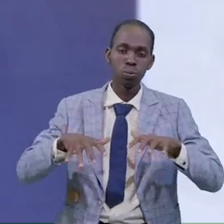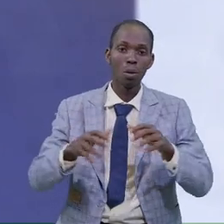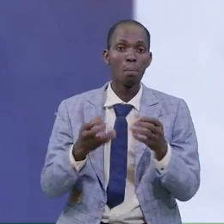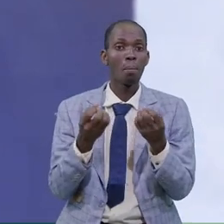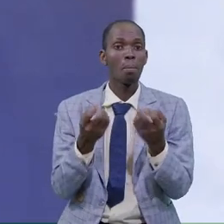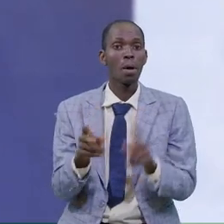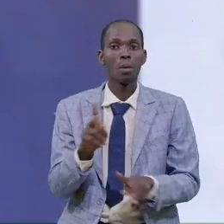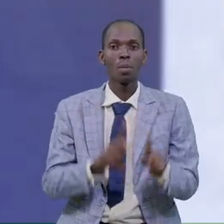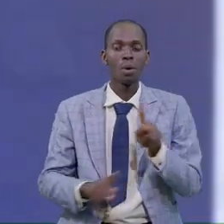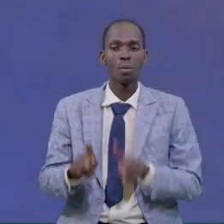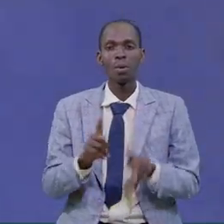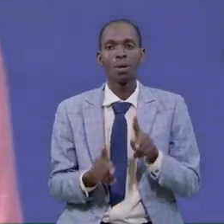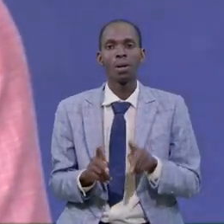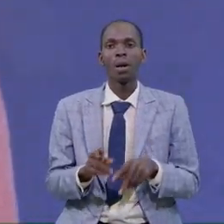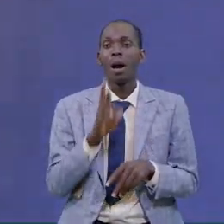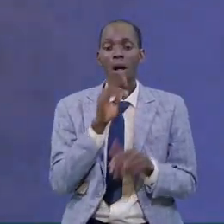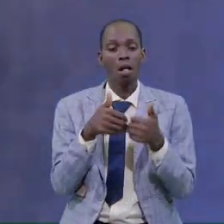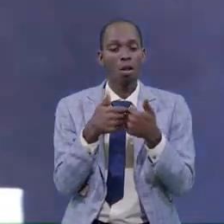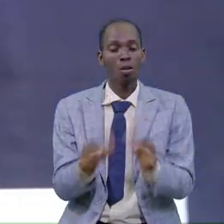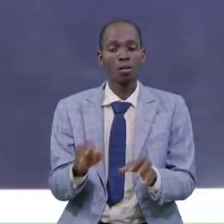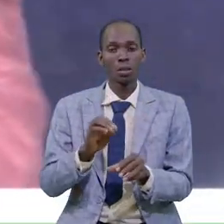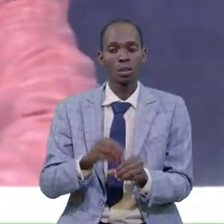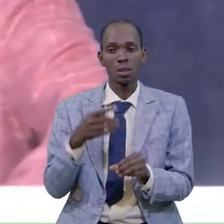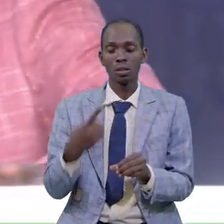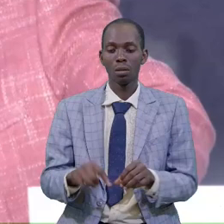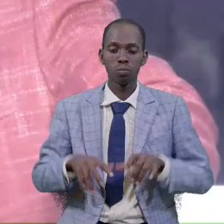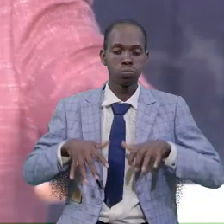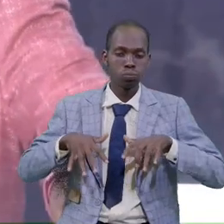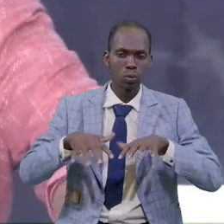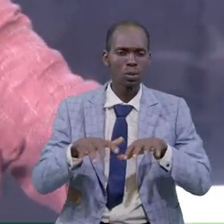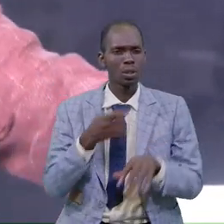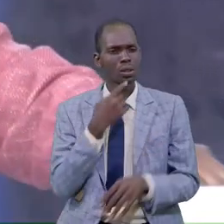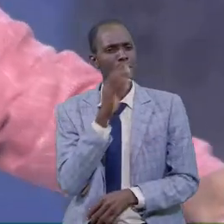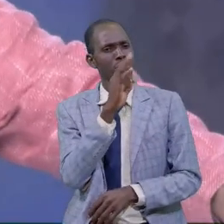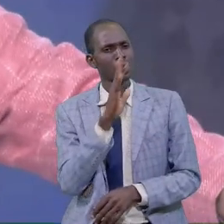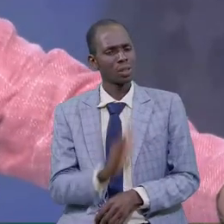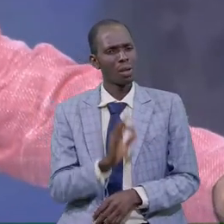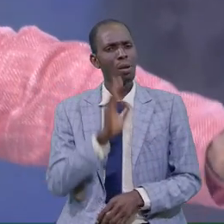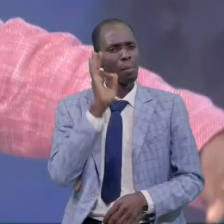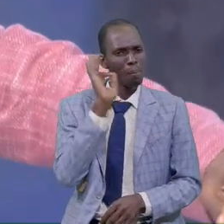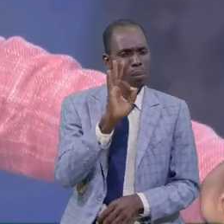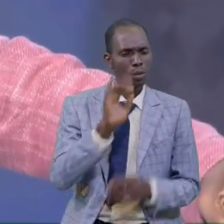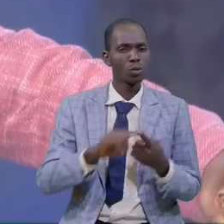sont perdus dans la foule. Ils disent au prédicateur, prêche, non, non.